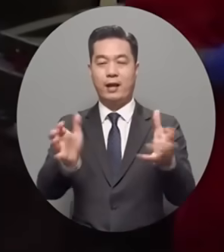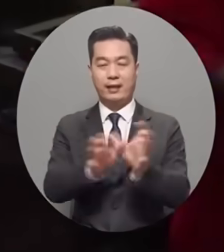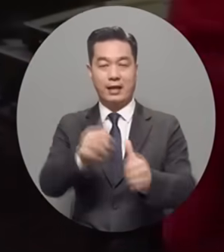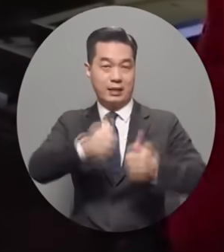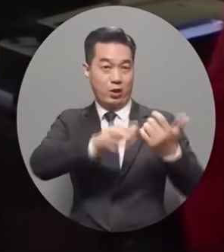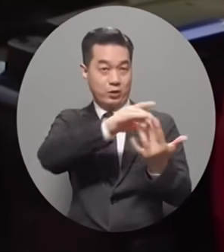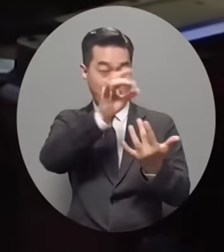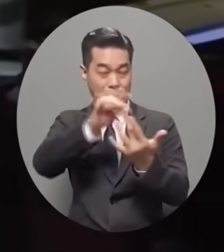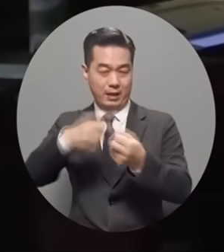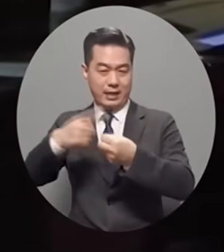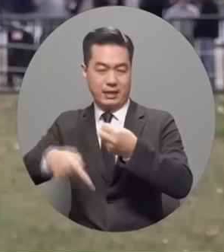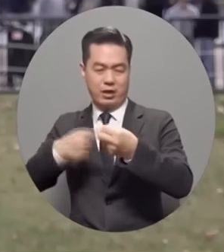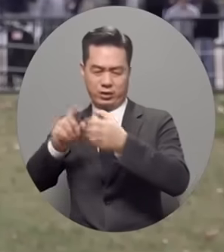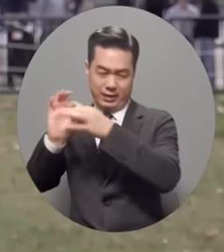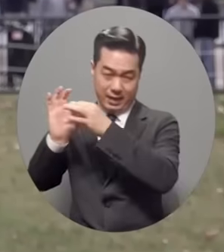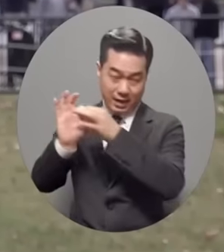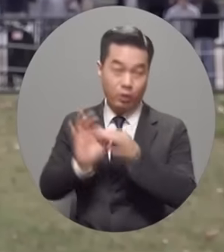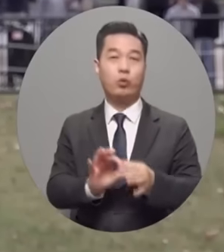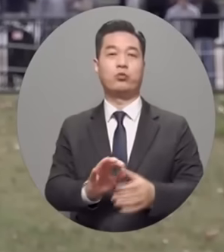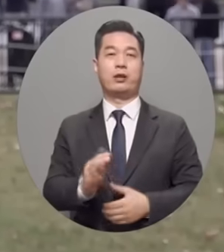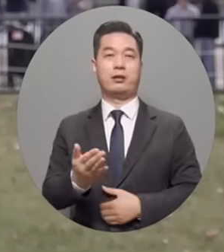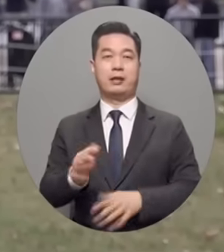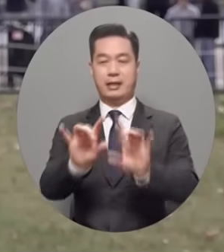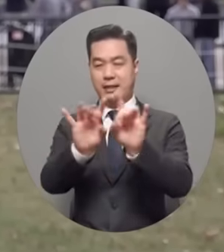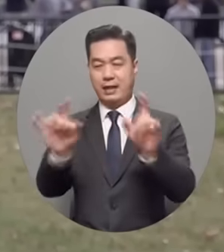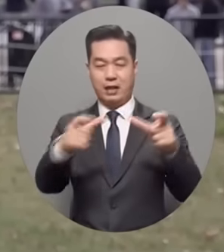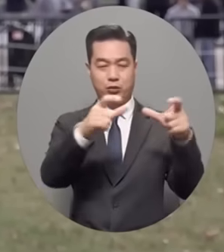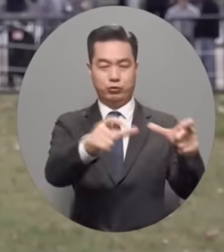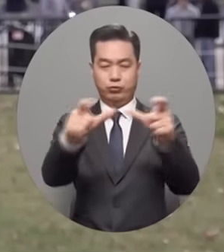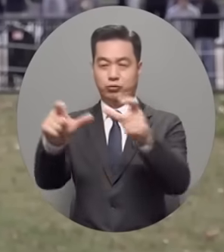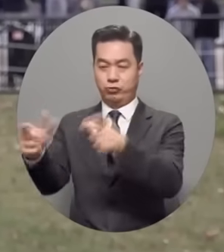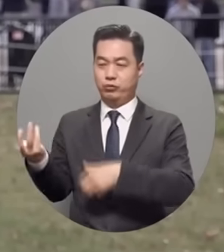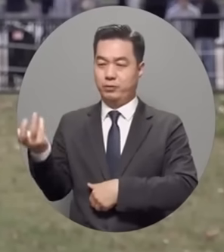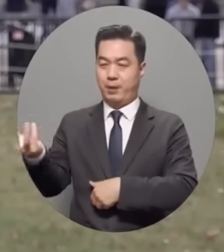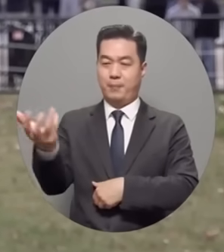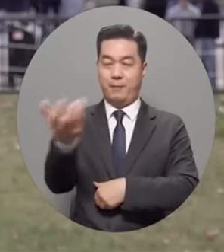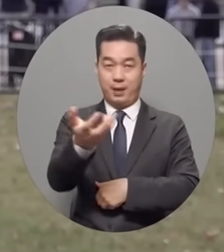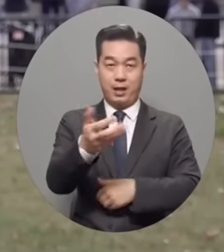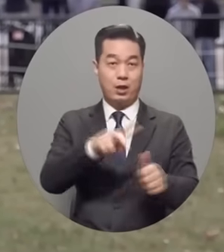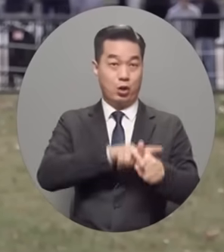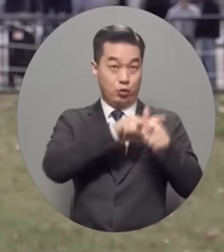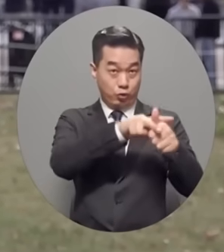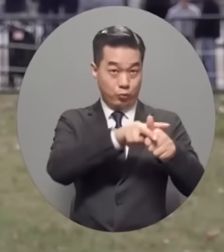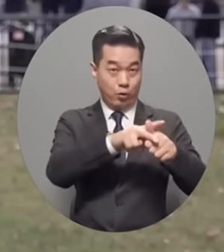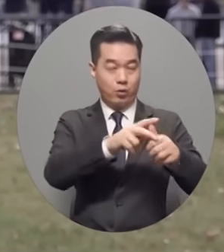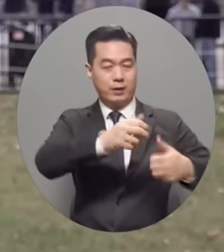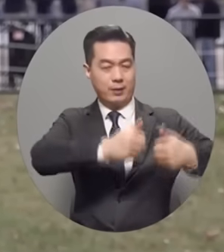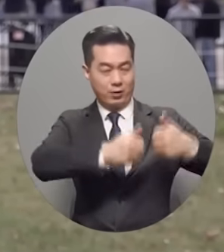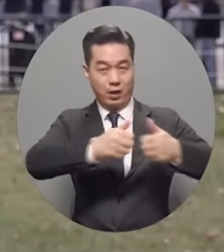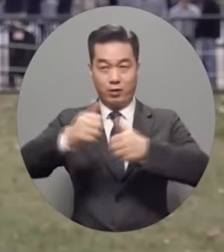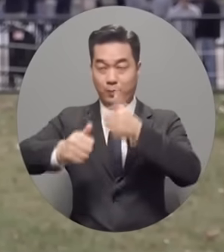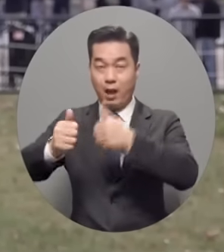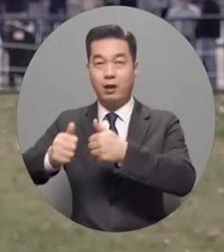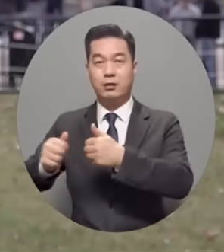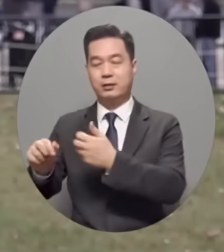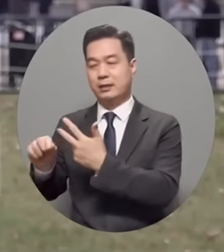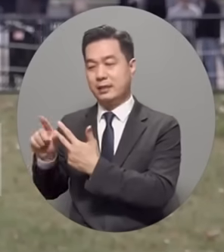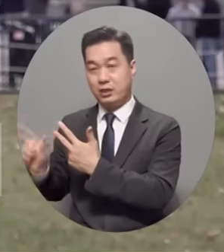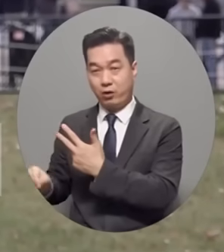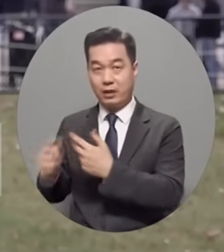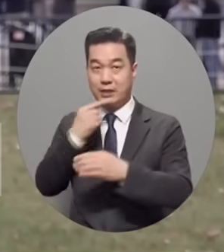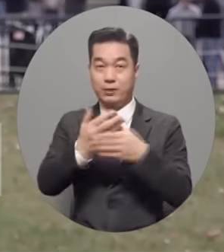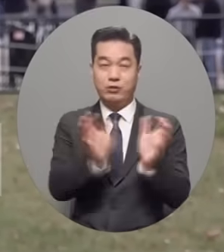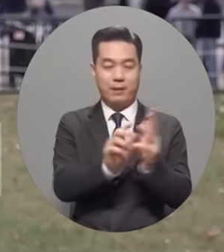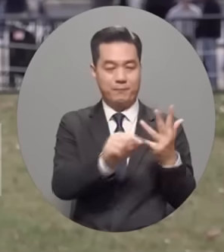내내 펼쳐집니다. 각 주를 돌며 후보 경선을 하고 공화당은 7월, 민주당은 8월에 최종